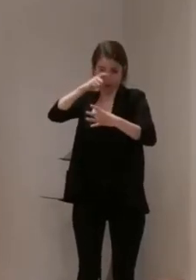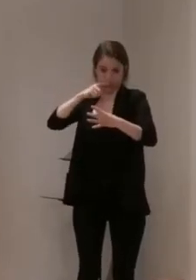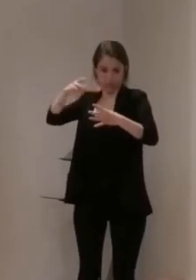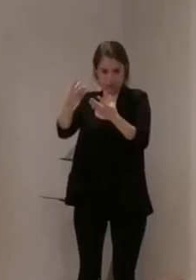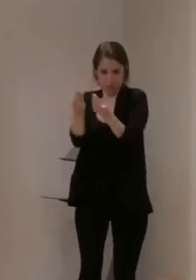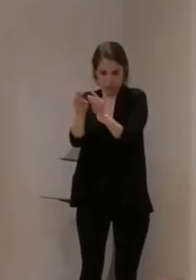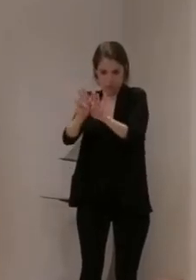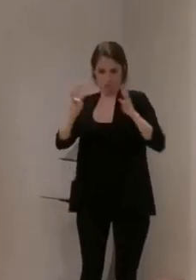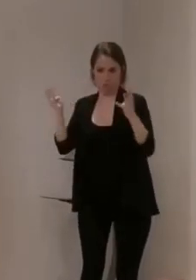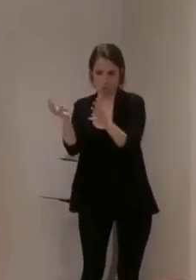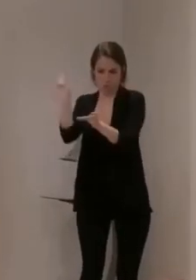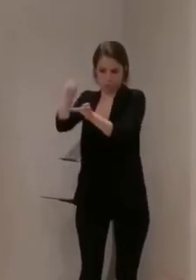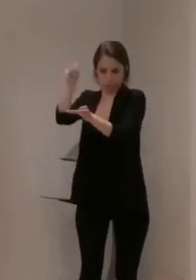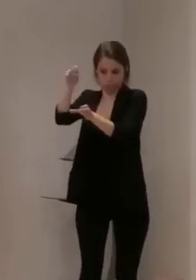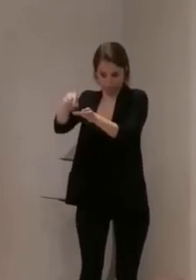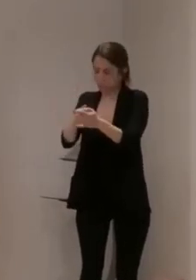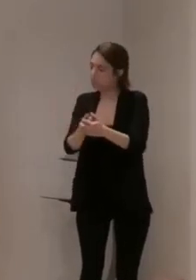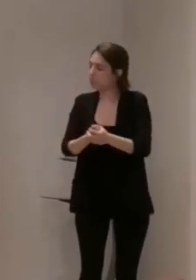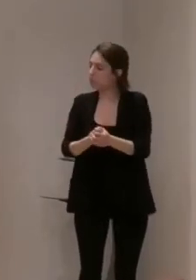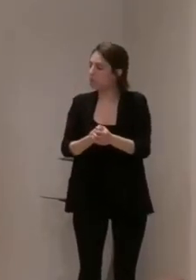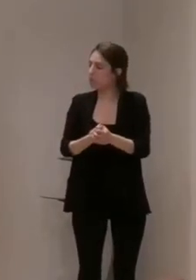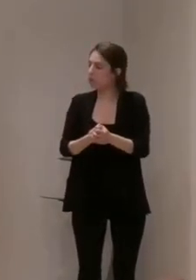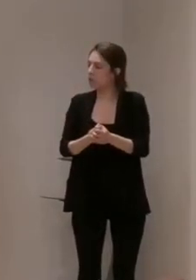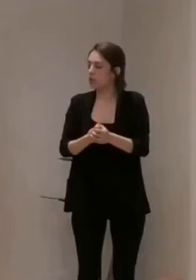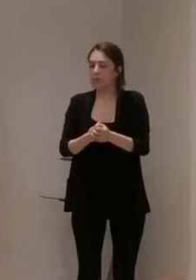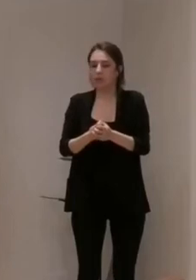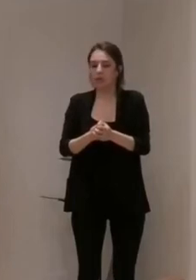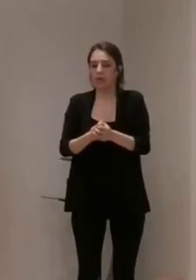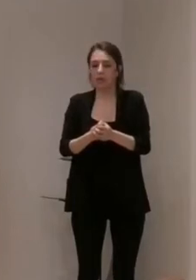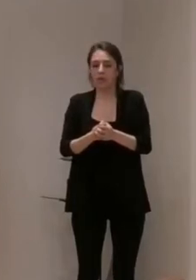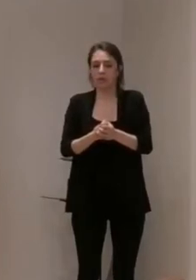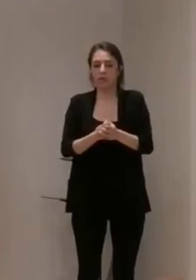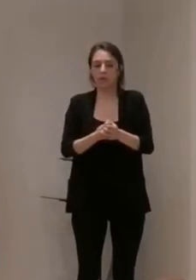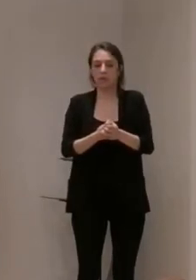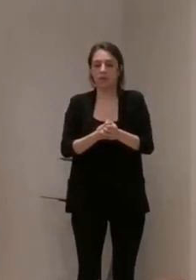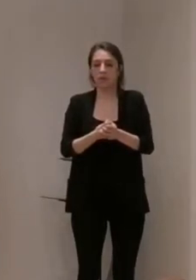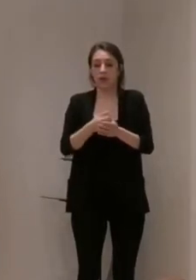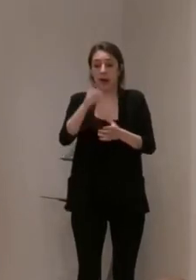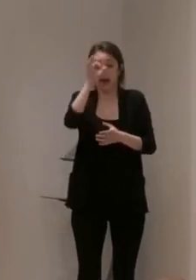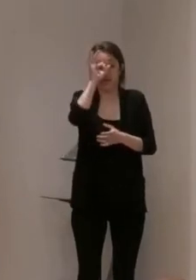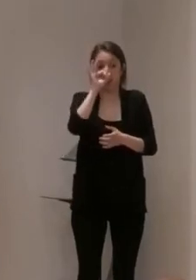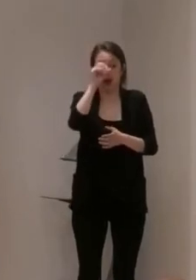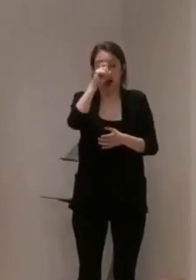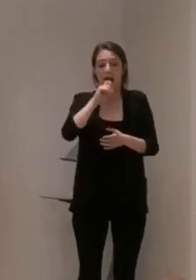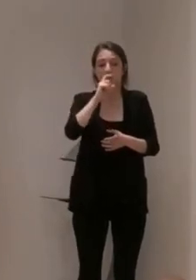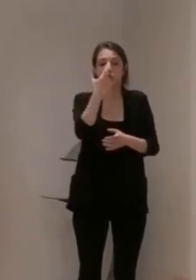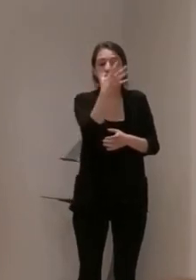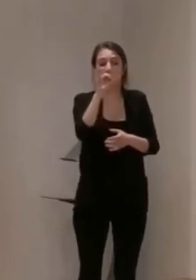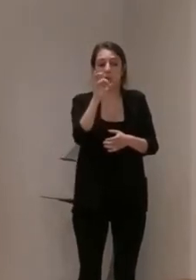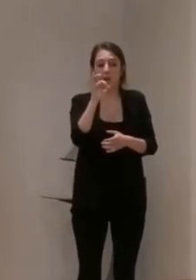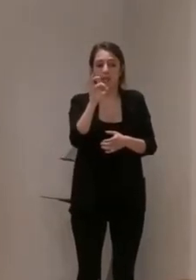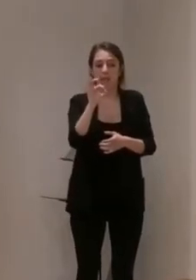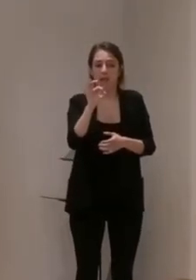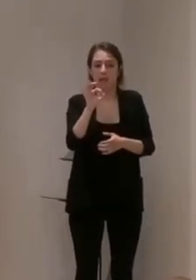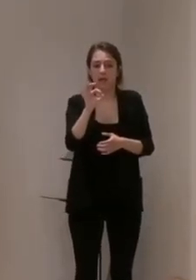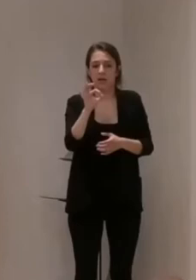res. Diu, hosti, com és que vol tirar a terra? Diu, no, va tirar a terra ells. Als anys 50, quan es va començar a rentar la cara,